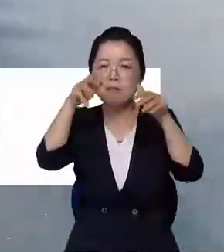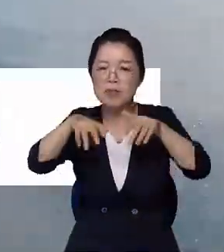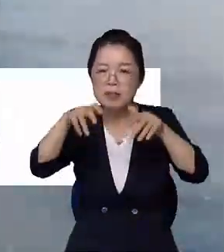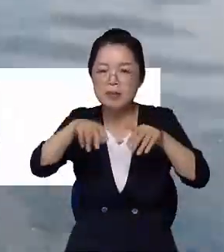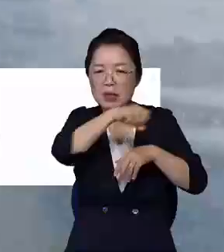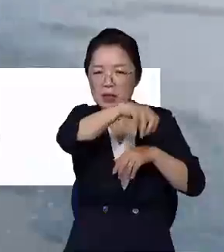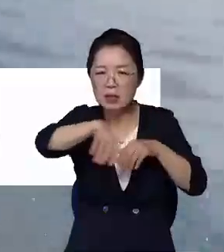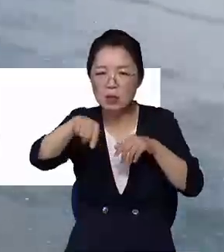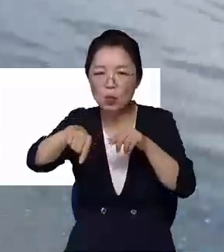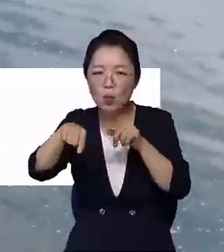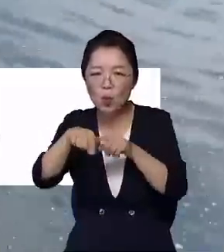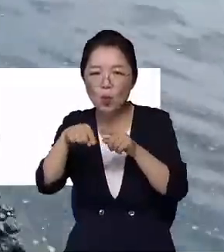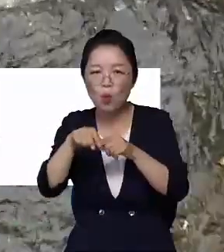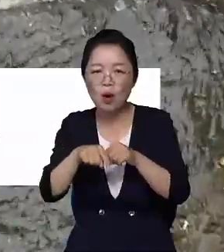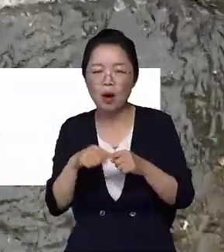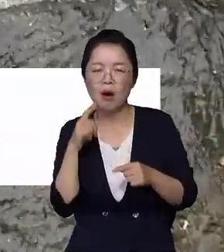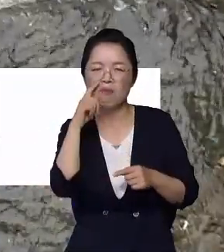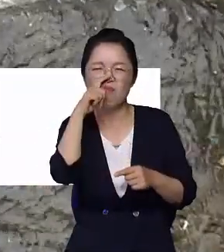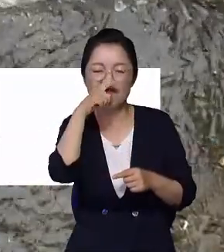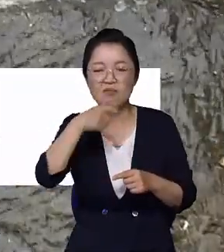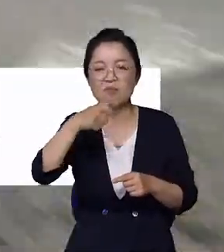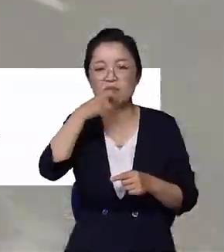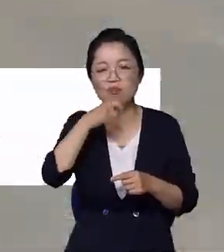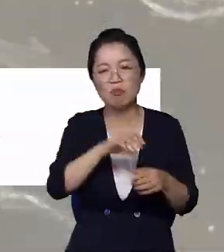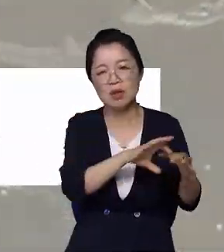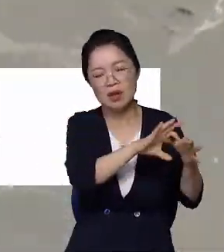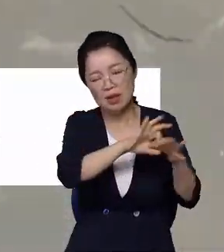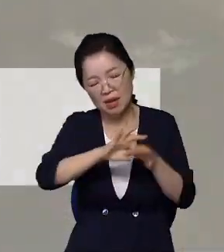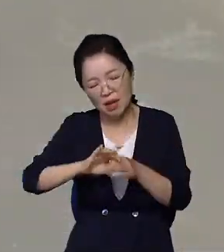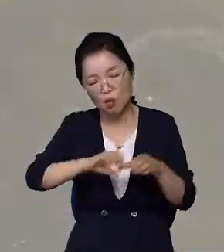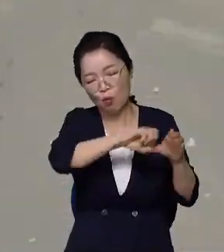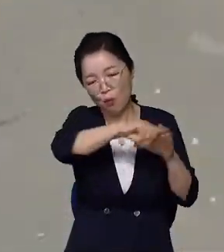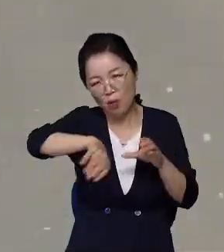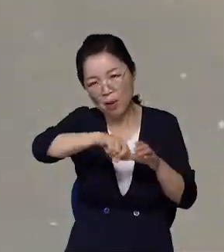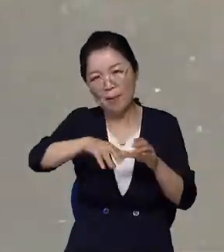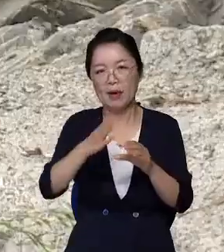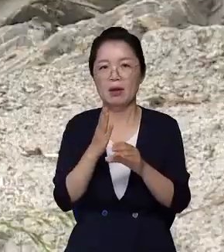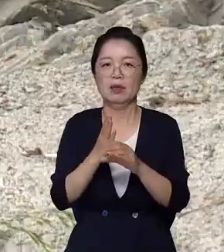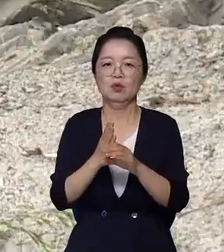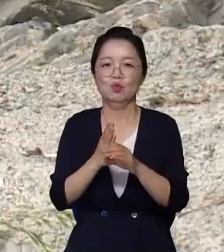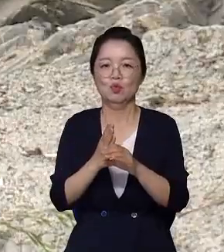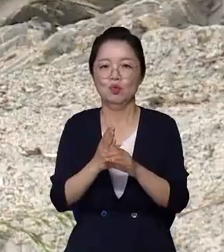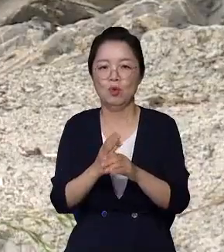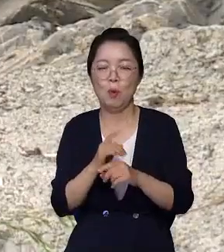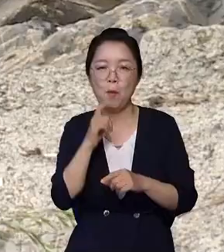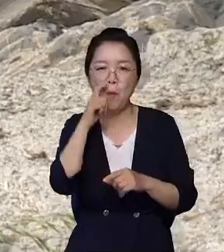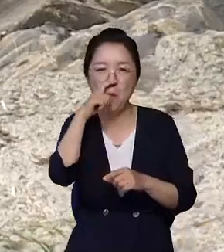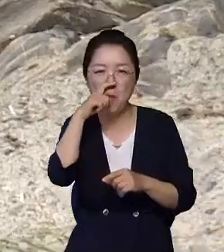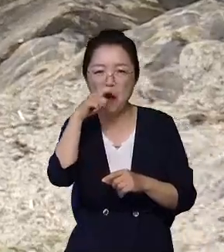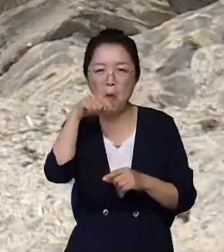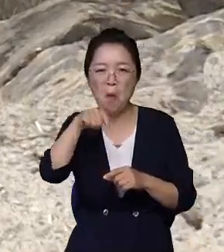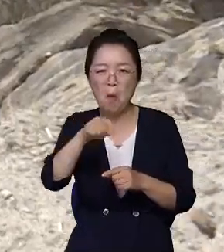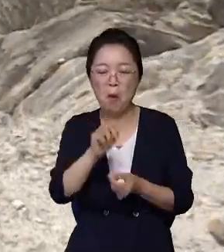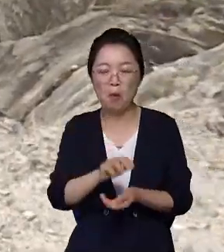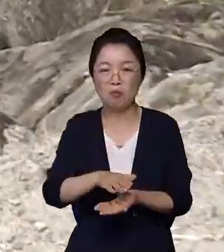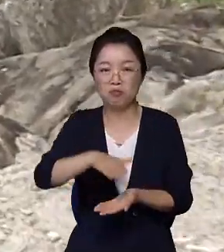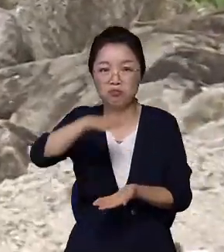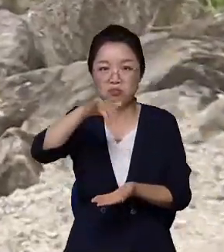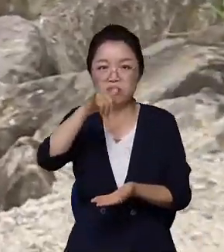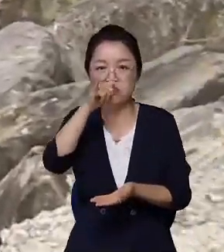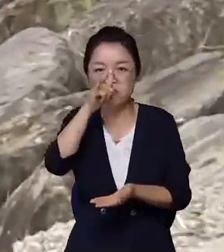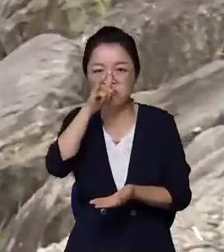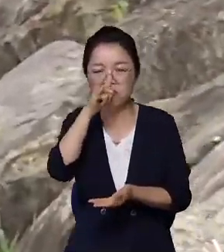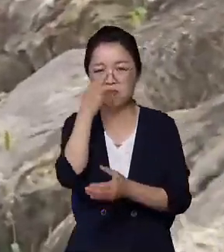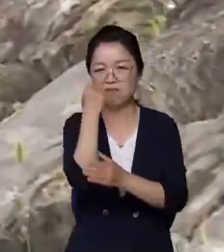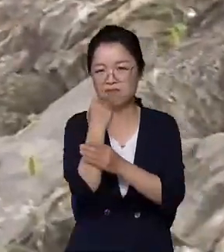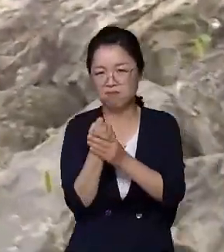할 우수관로에서는 정화되지 않은 더러운 물이 끊임없이 바다로 배출됩니다. 오폐수 찌꺼기가 두텁게 쌓여 뻘과 함께